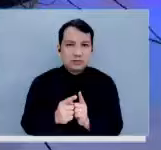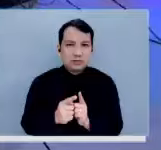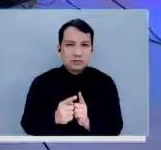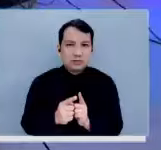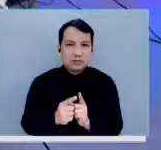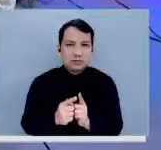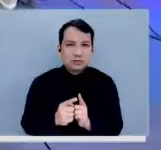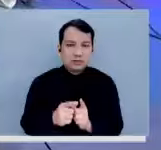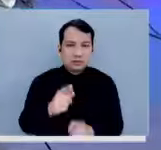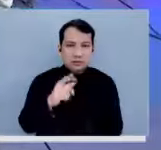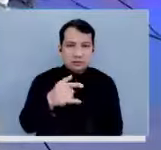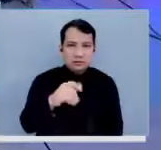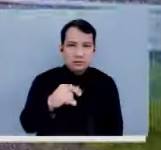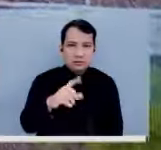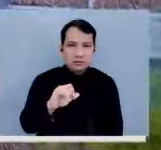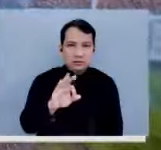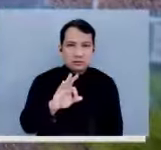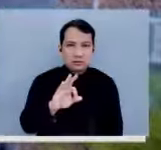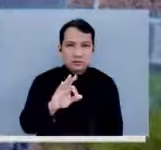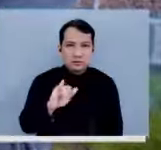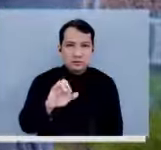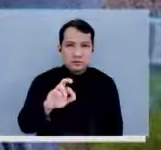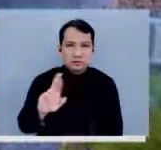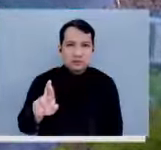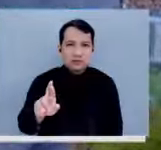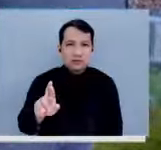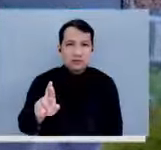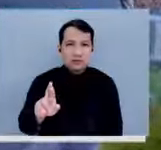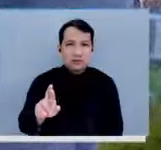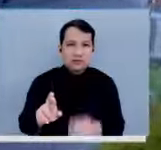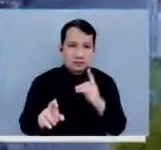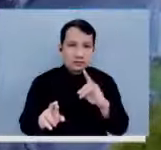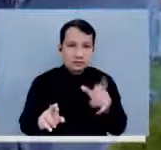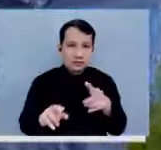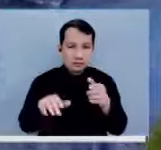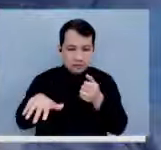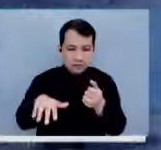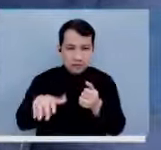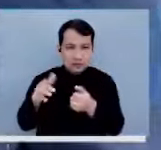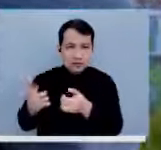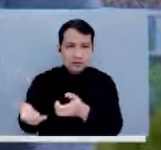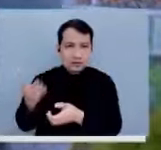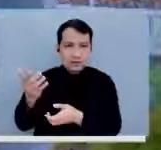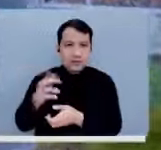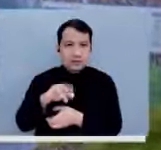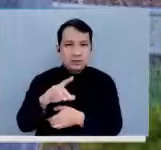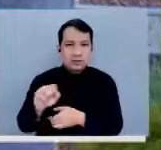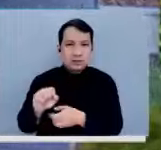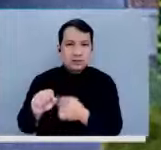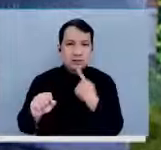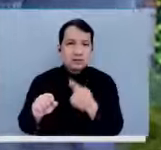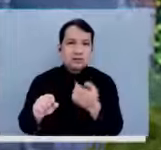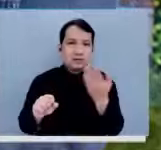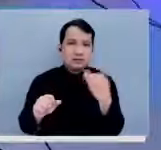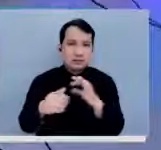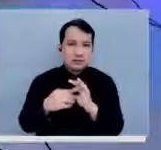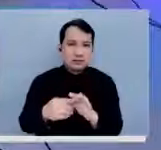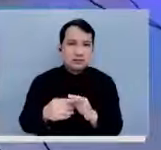Ika Fair. Yeah. Diba? Wow. Something like that. Radio DJ ako noon at rising star sila noon. So ever